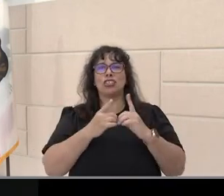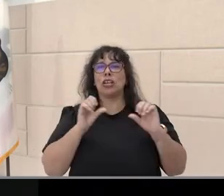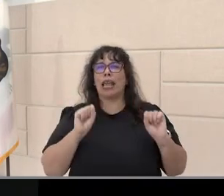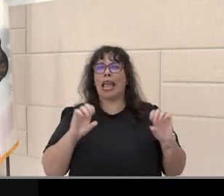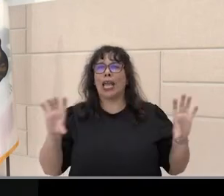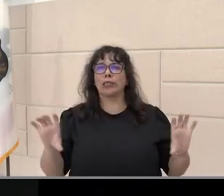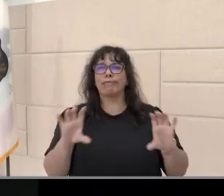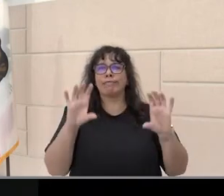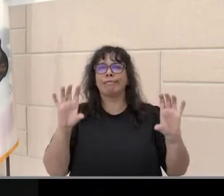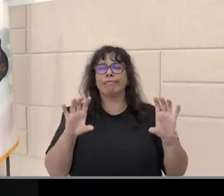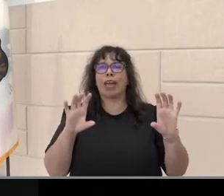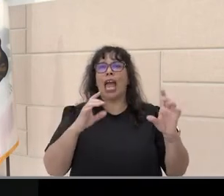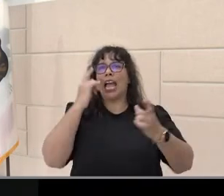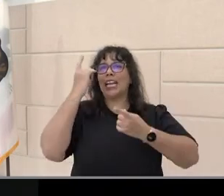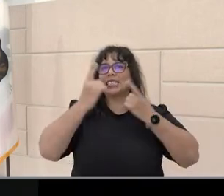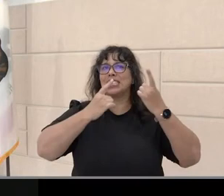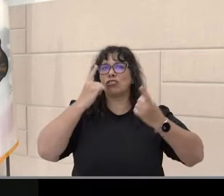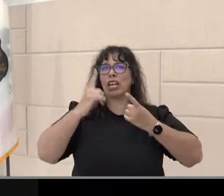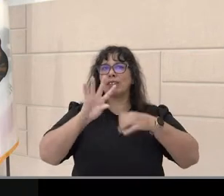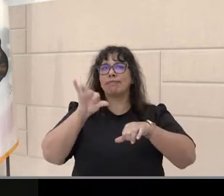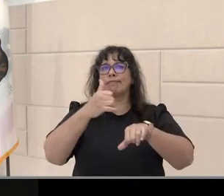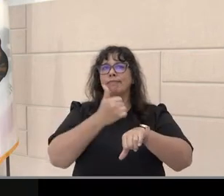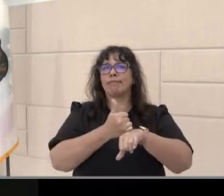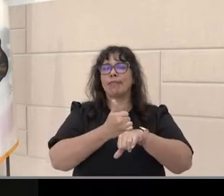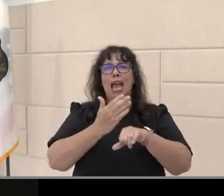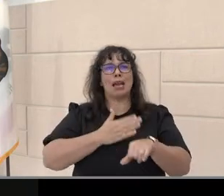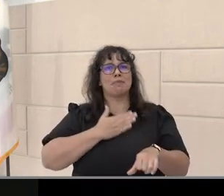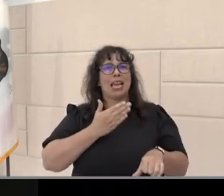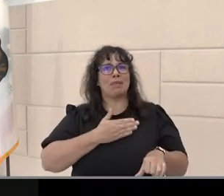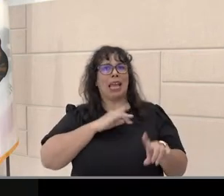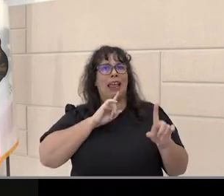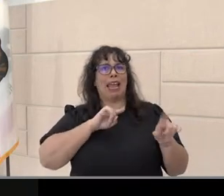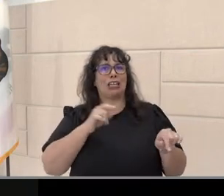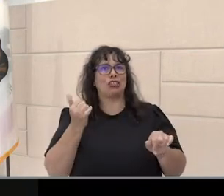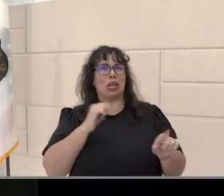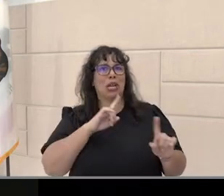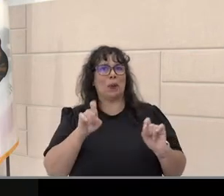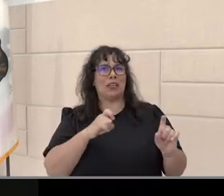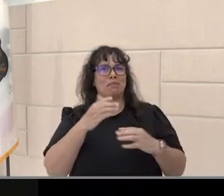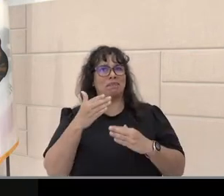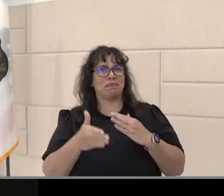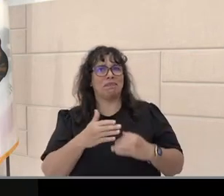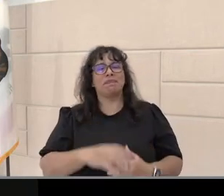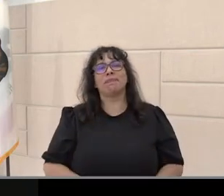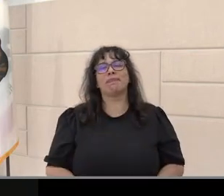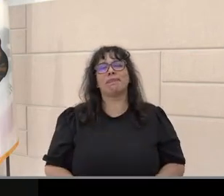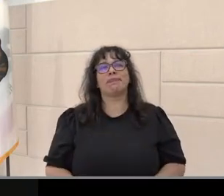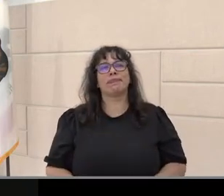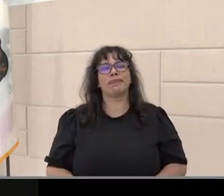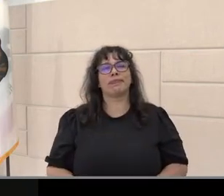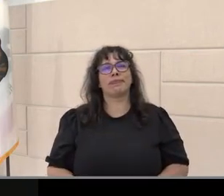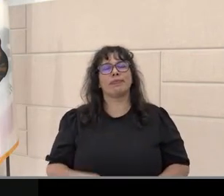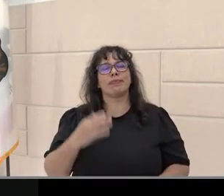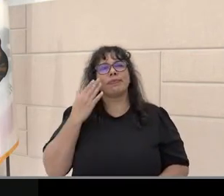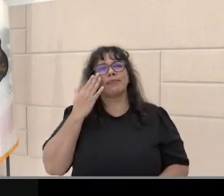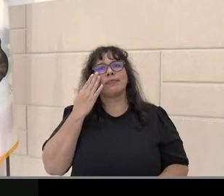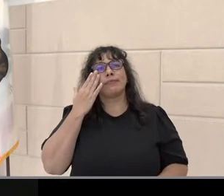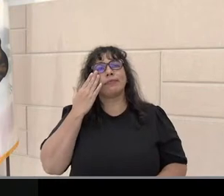សាលារៀនគួរតែអនុវត្តយើងសប្បាយចិត្តនឹងឆ្លើយសំណួរណាដែលអស់លោកមាន